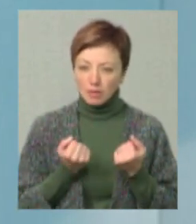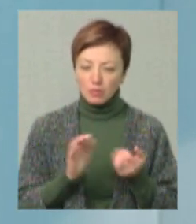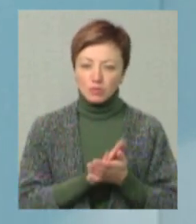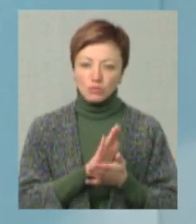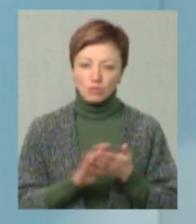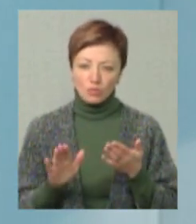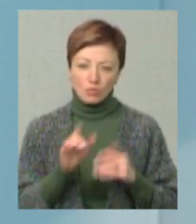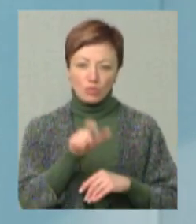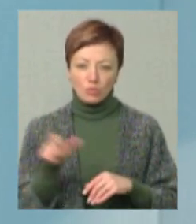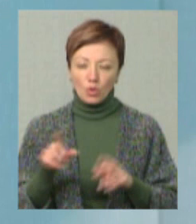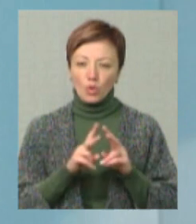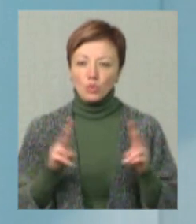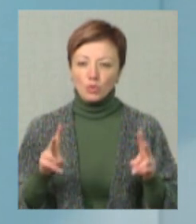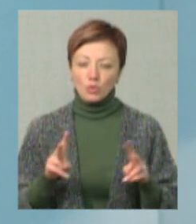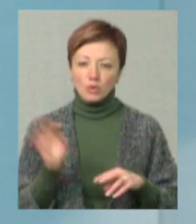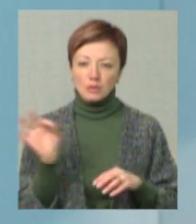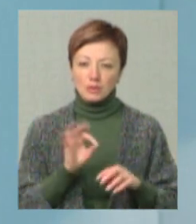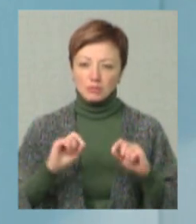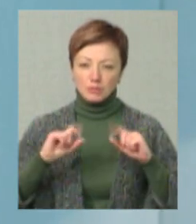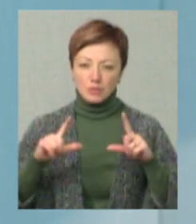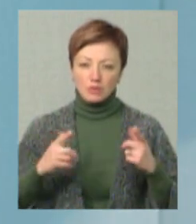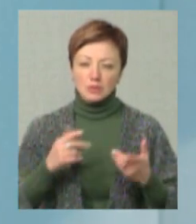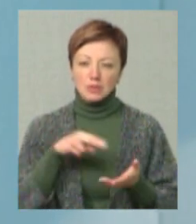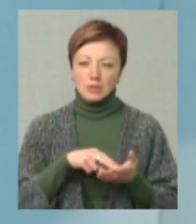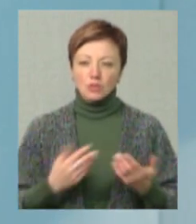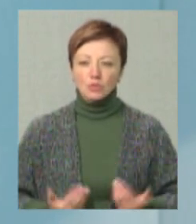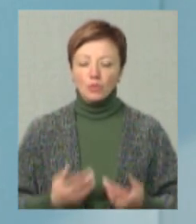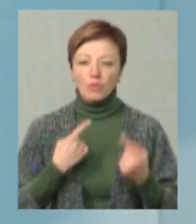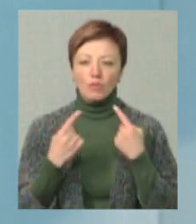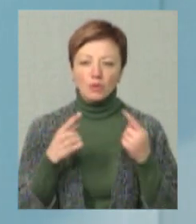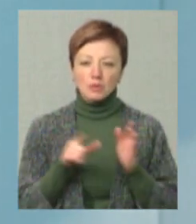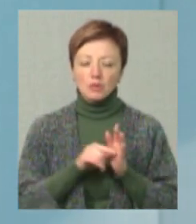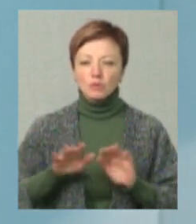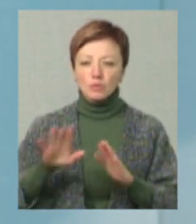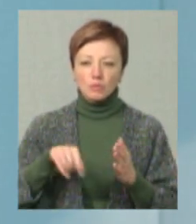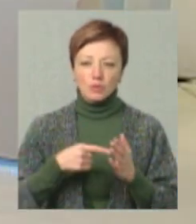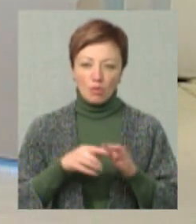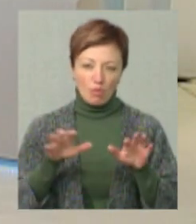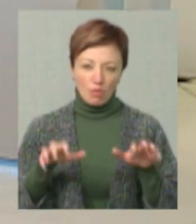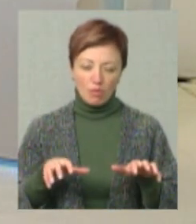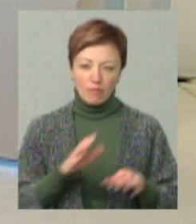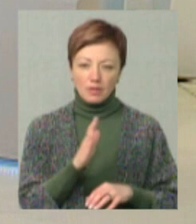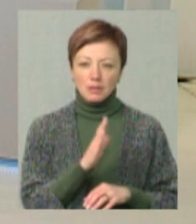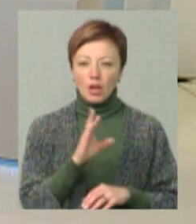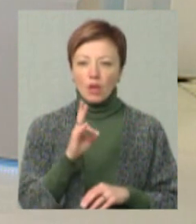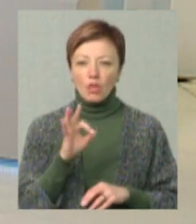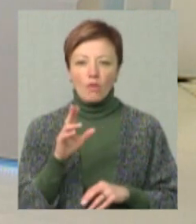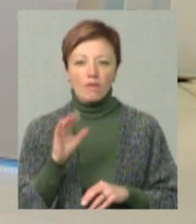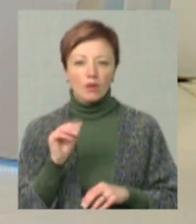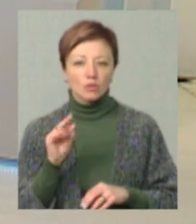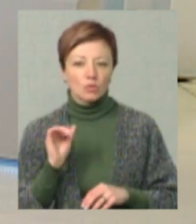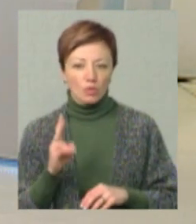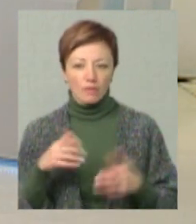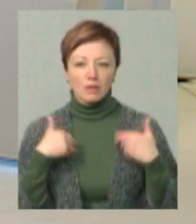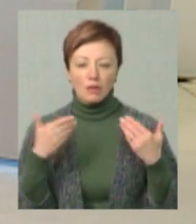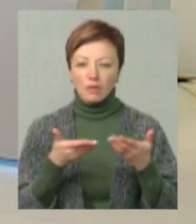навіть безкоштовно, та тих, хто різко підняв ціну на житло, говоритимемо із заступником міського голови Василем Новачком.